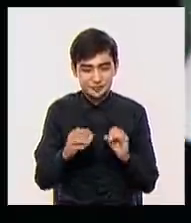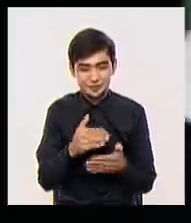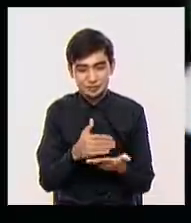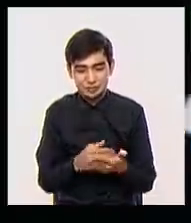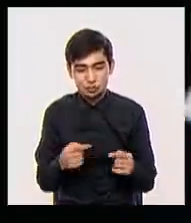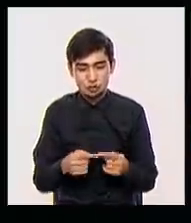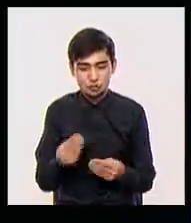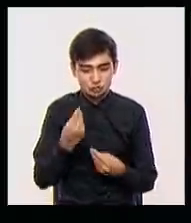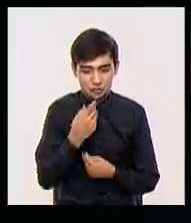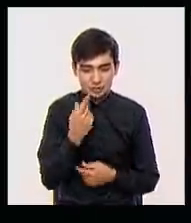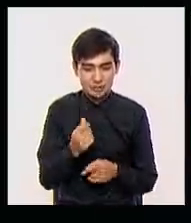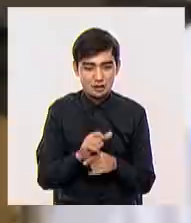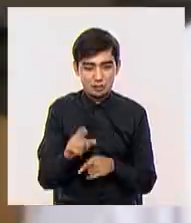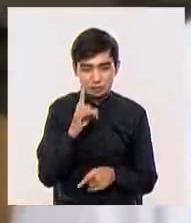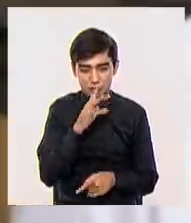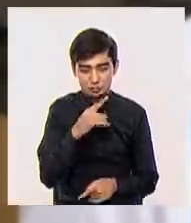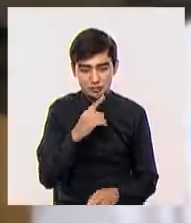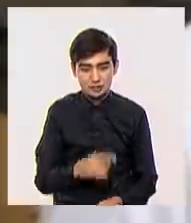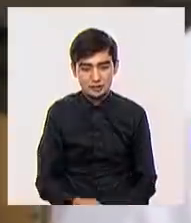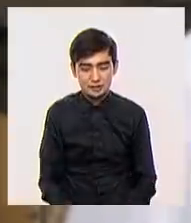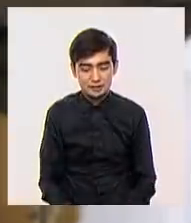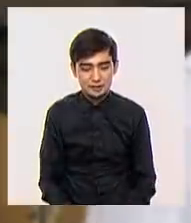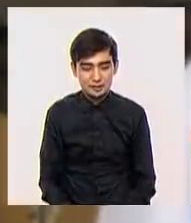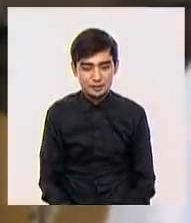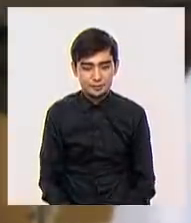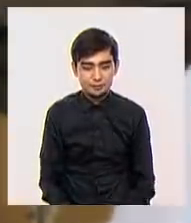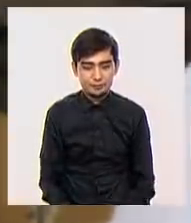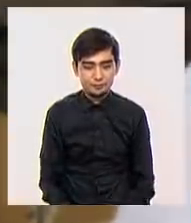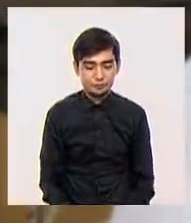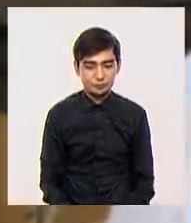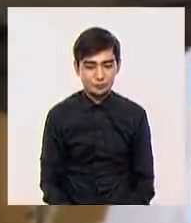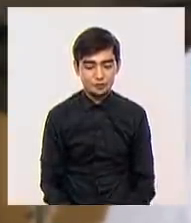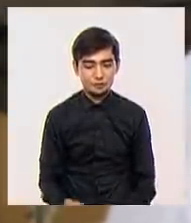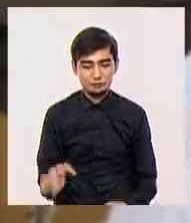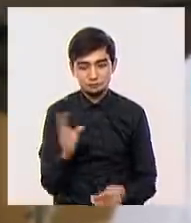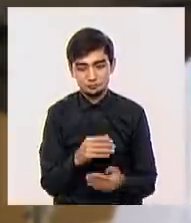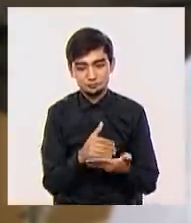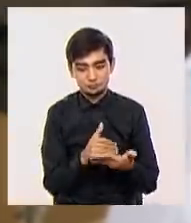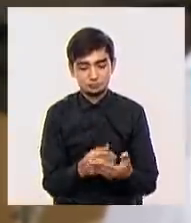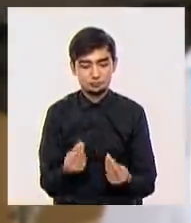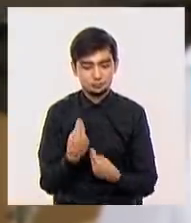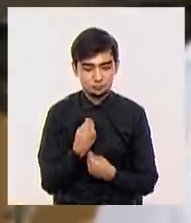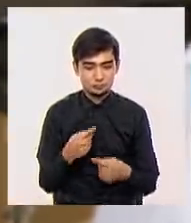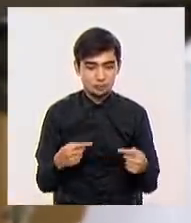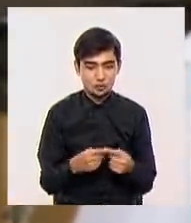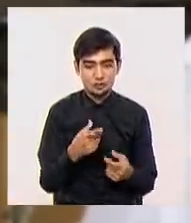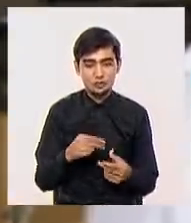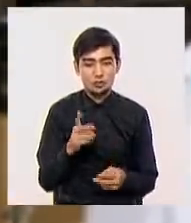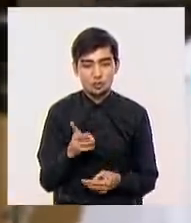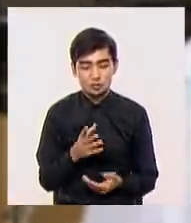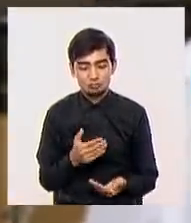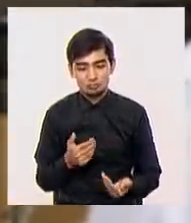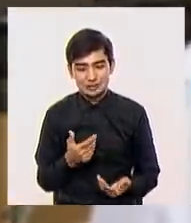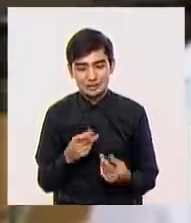келмейінше қаражат аударылмайды, дейді. 11 вагонның жаңағы шөті қазір келіп тұр. Ол жаңағы нақты